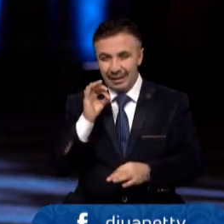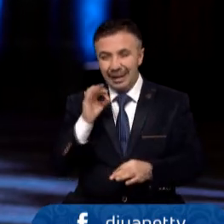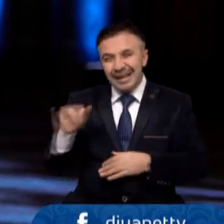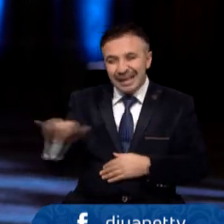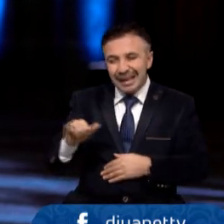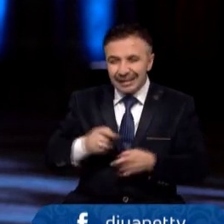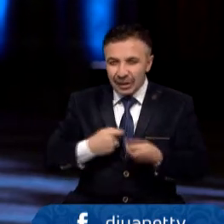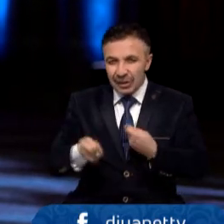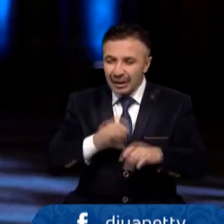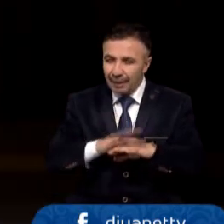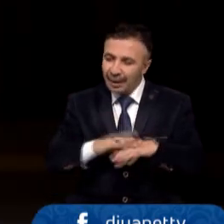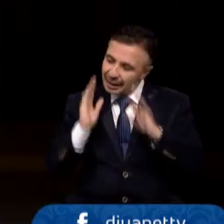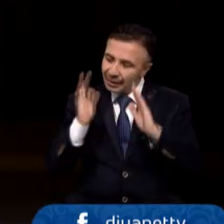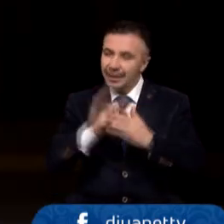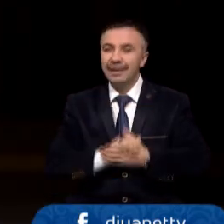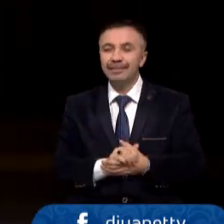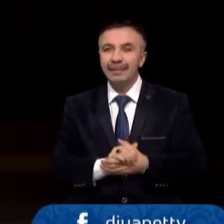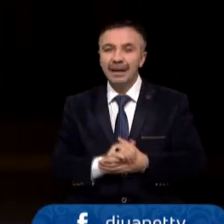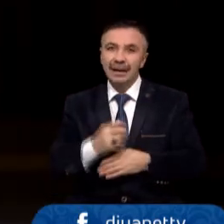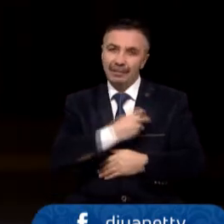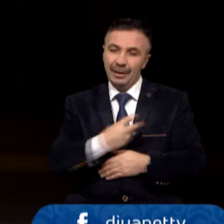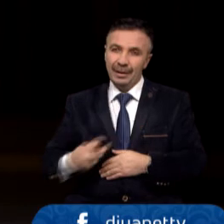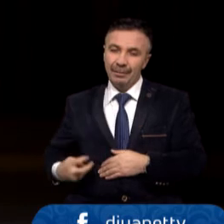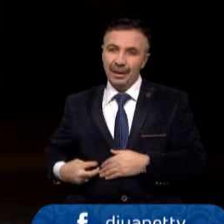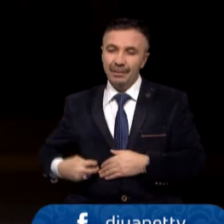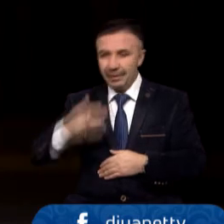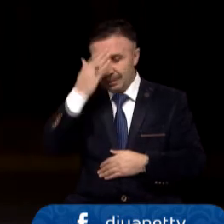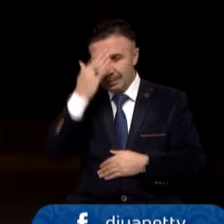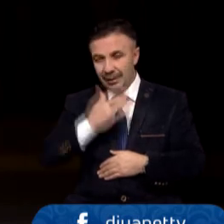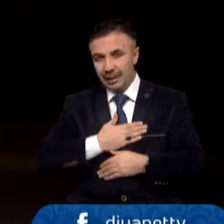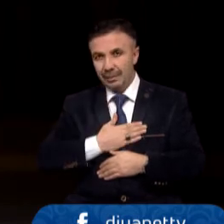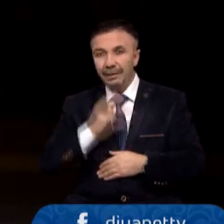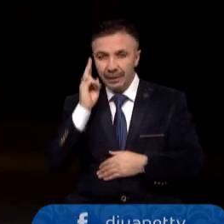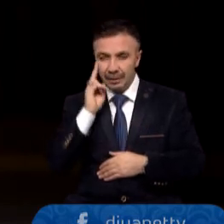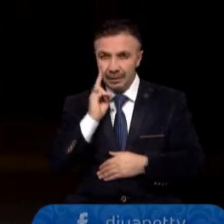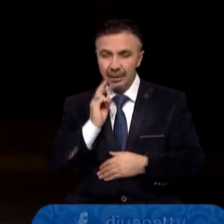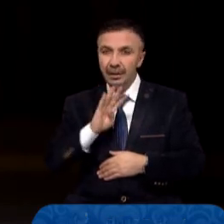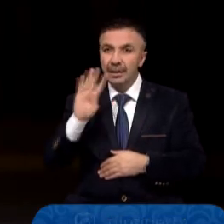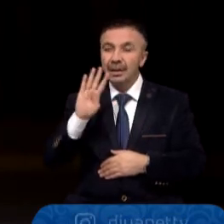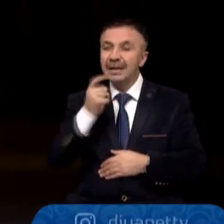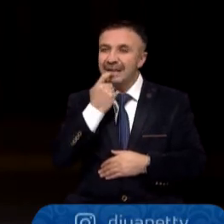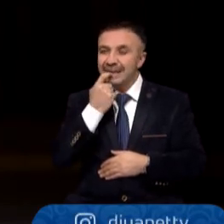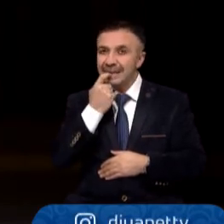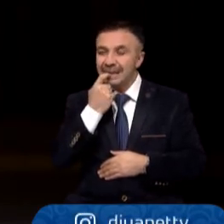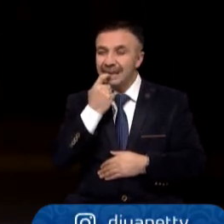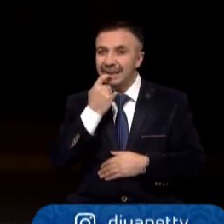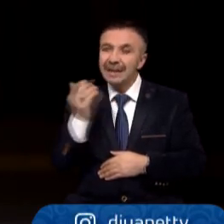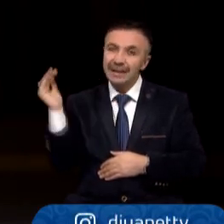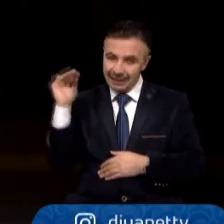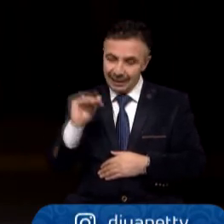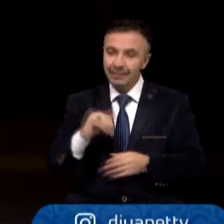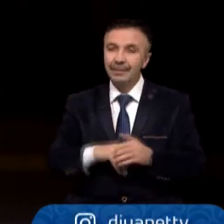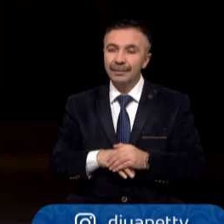ticareti devam ettiriyor bu peygamber Sallallahu Aleyhi ve Sellem Efendimiz 40 yaşına